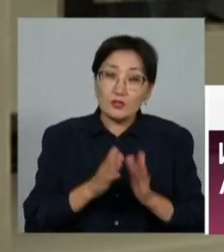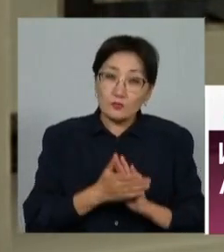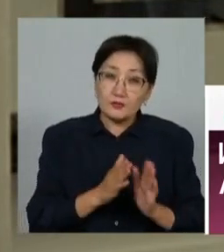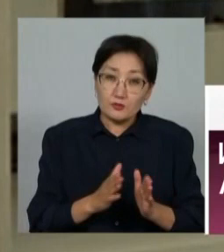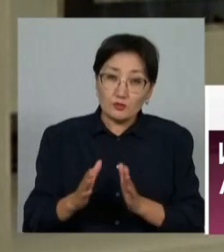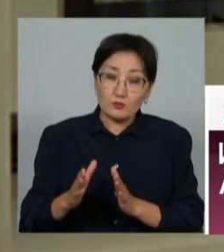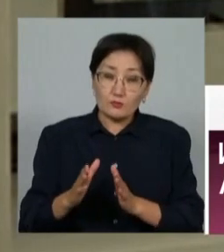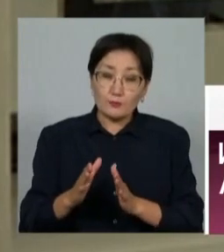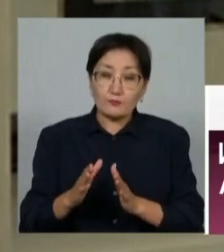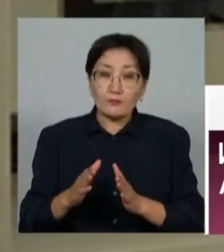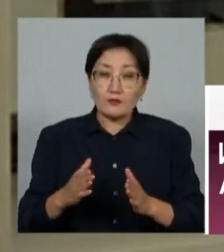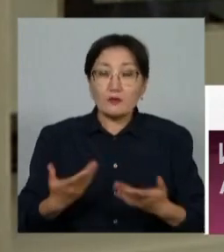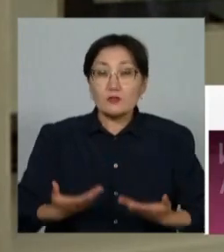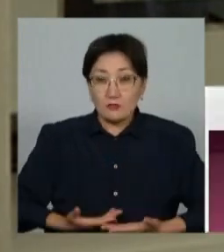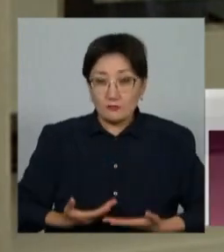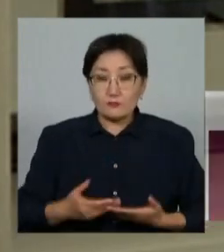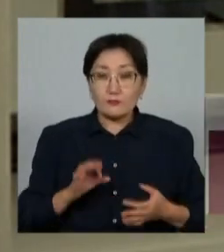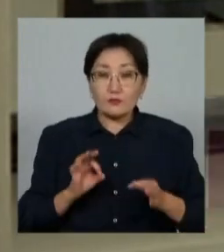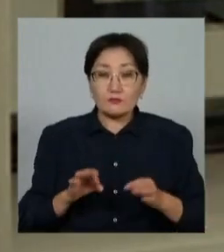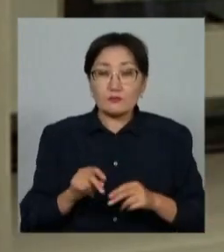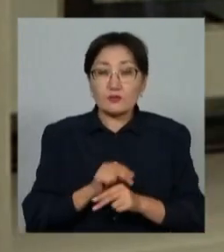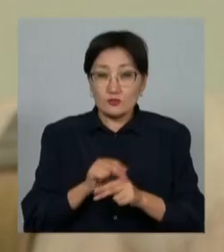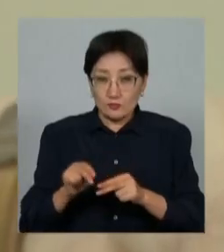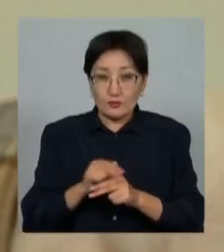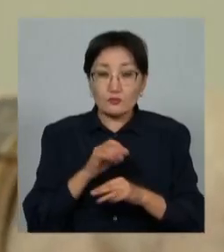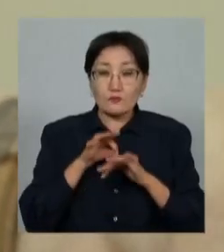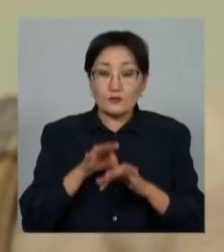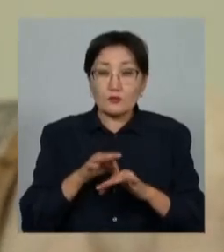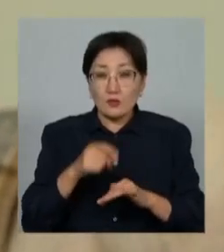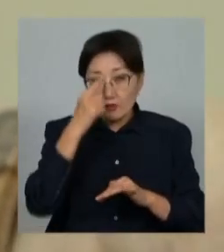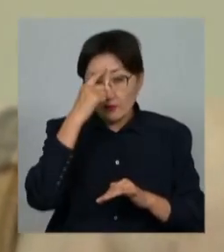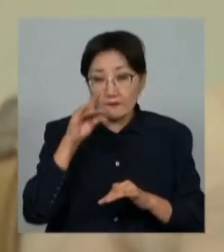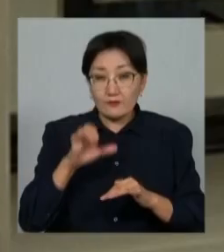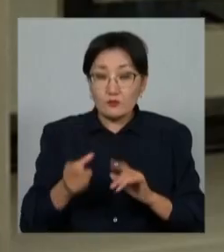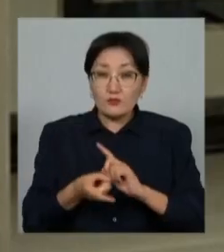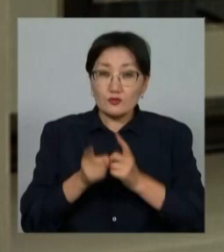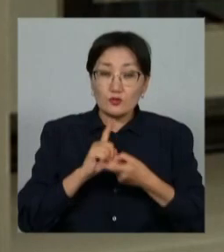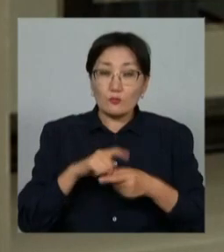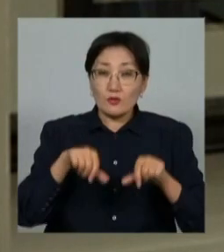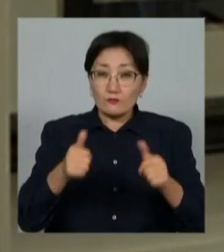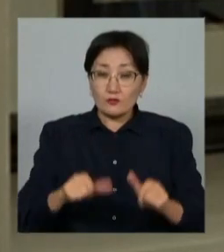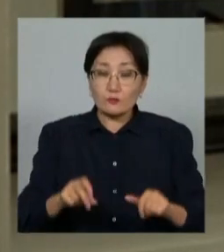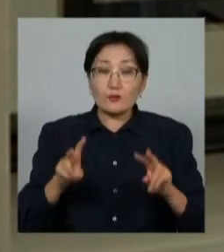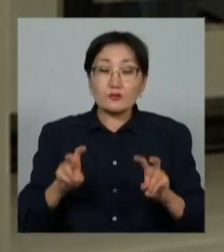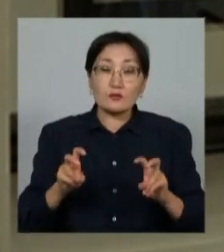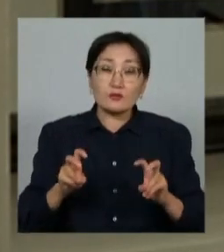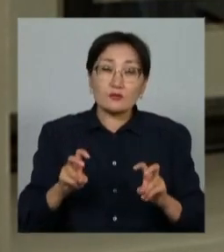тұрақты, аман-есен жазылуға бет алып келе жатыр. Індовирус енді мутацияланған түрі дейміз,